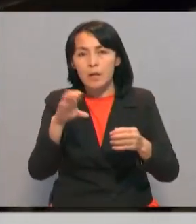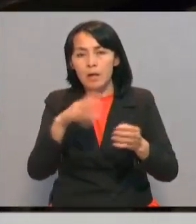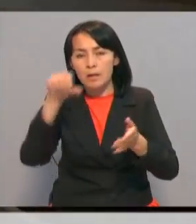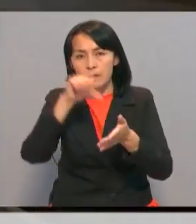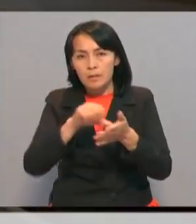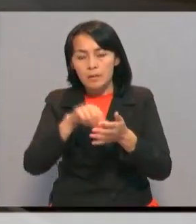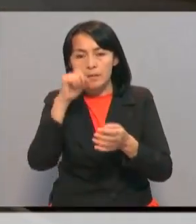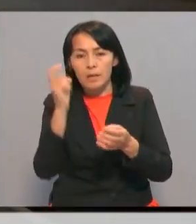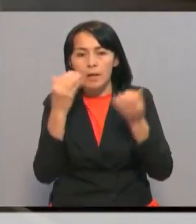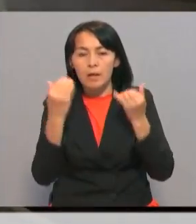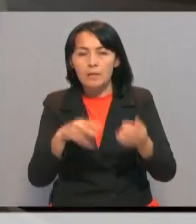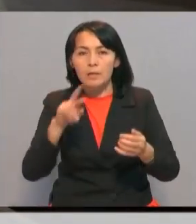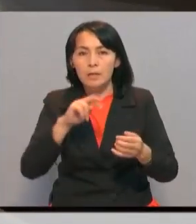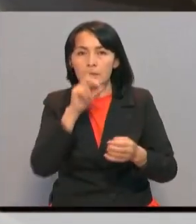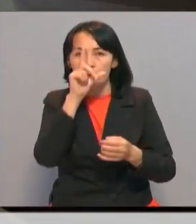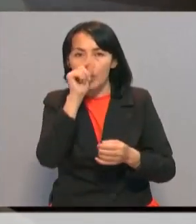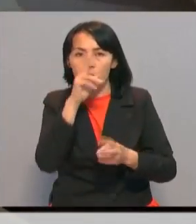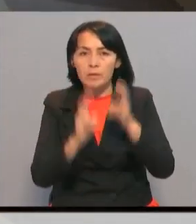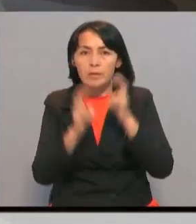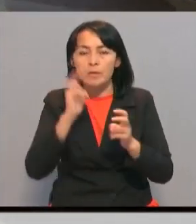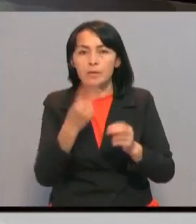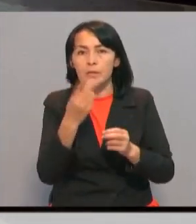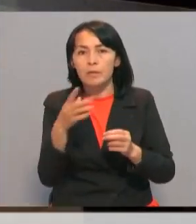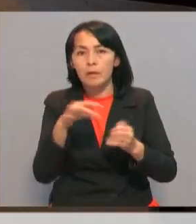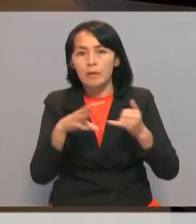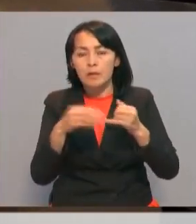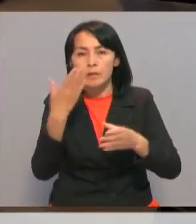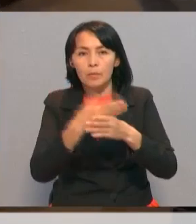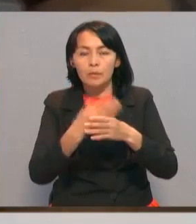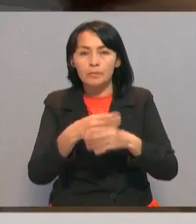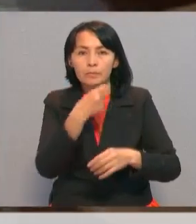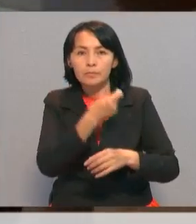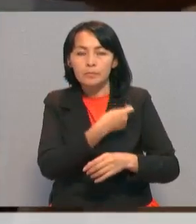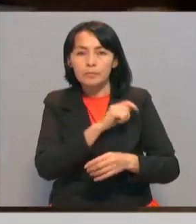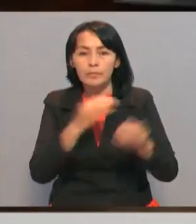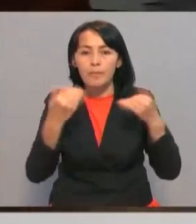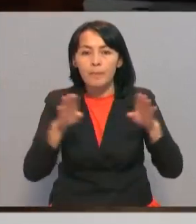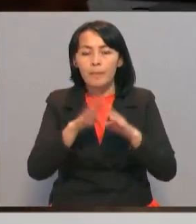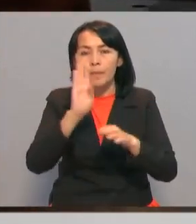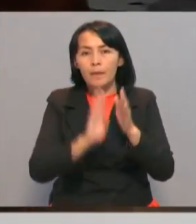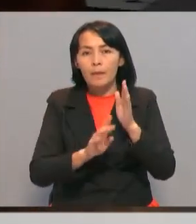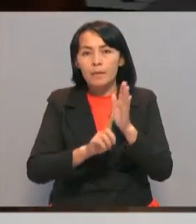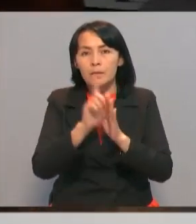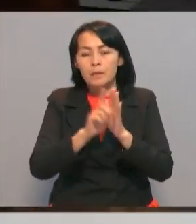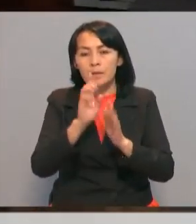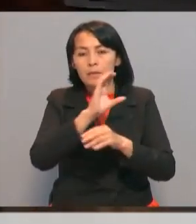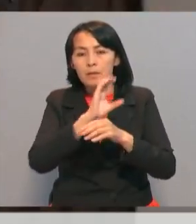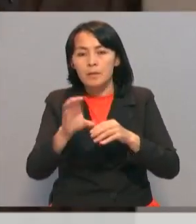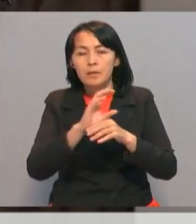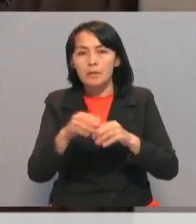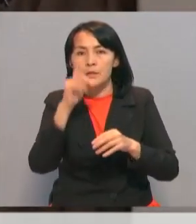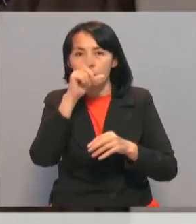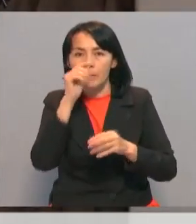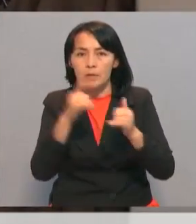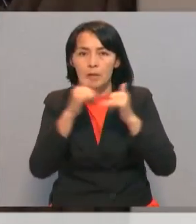посетил крестьянское хозяйство Яссы-Хос с птицефермой на 2 гектарах. С помощью итальянского оборудования здесь разводят кур немецкой породы Ламан